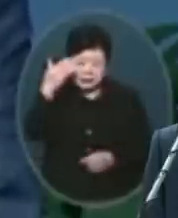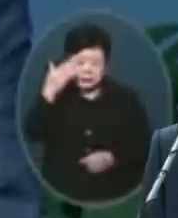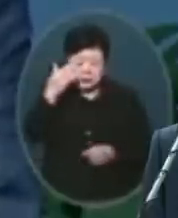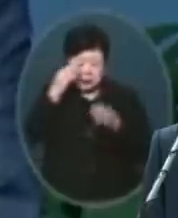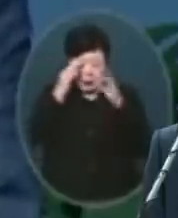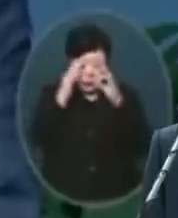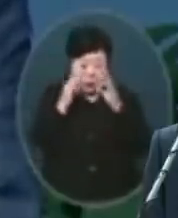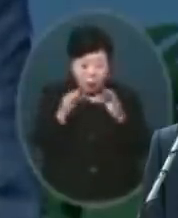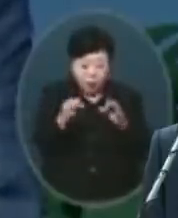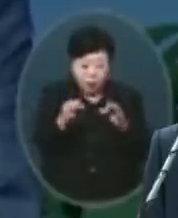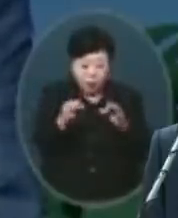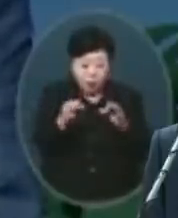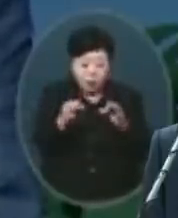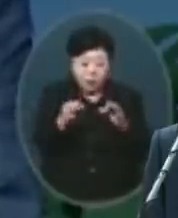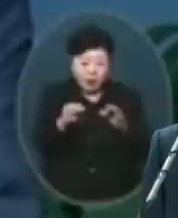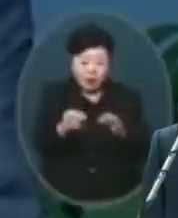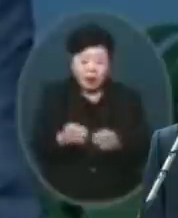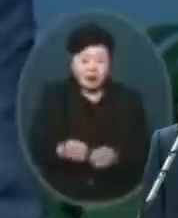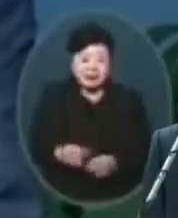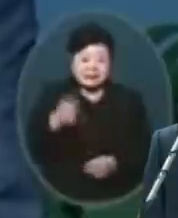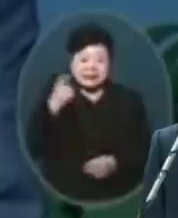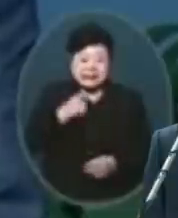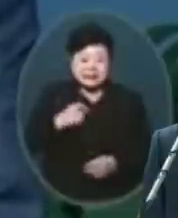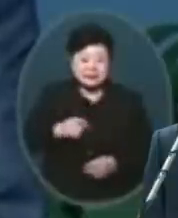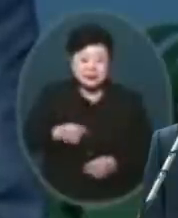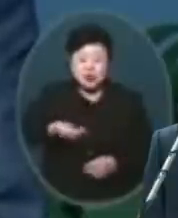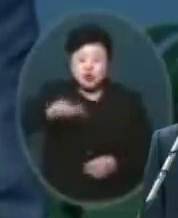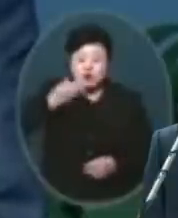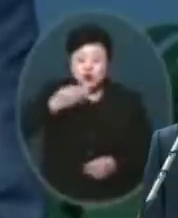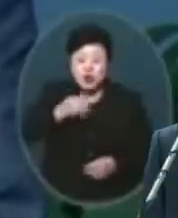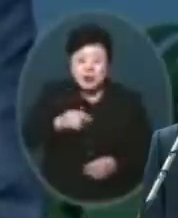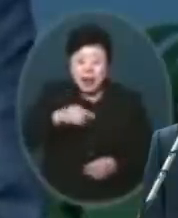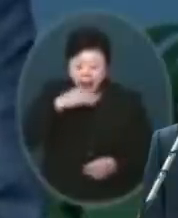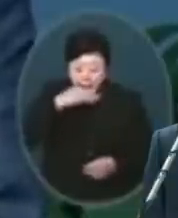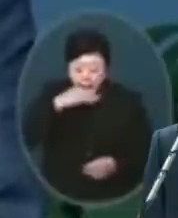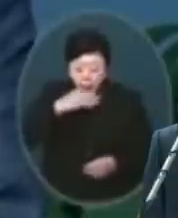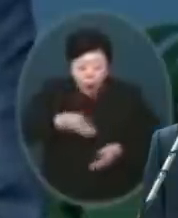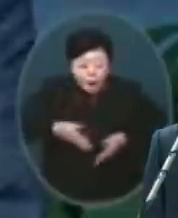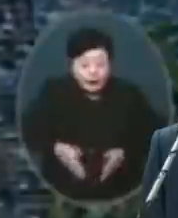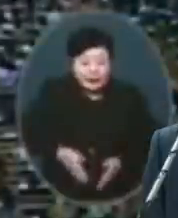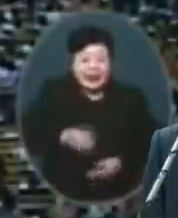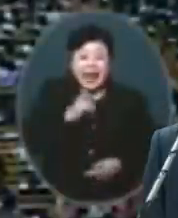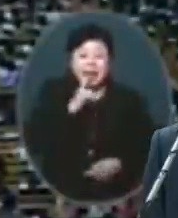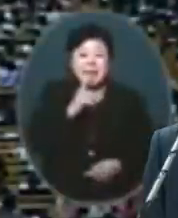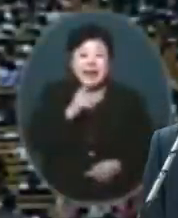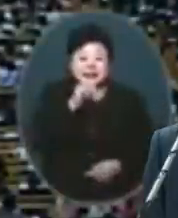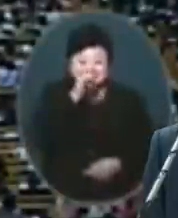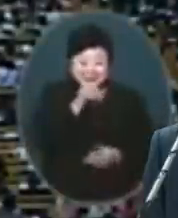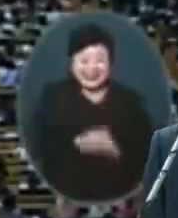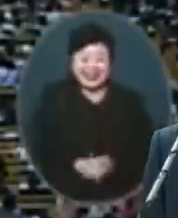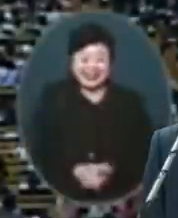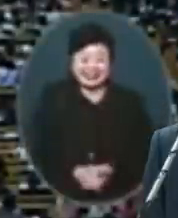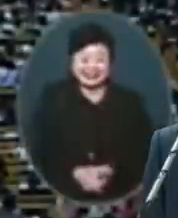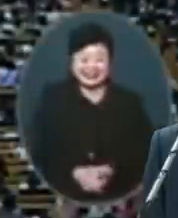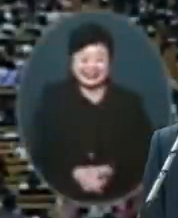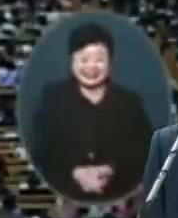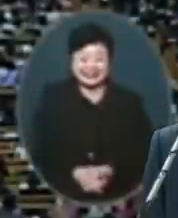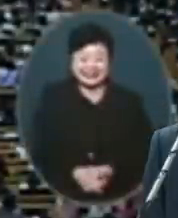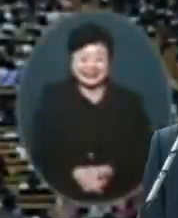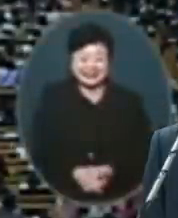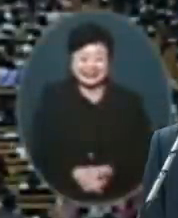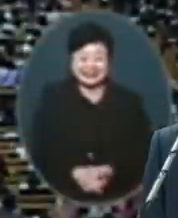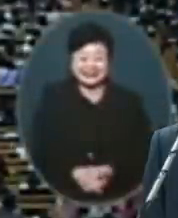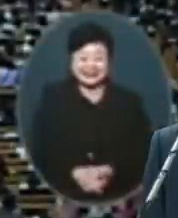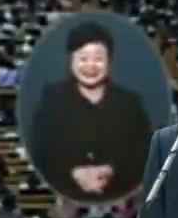보고 금수저를 입에 물고 태어났다고 말을 합니다.